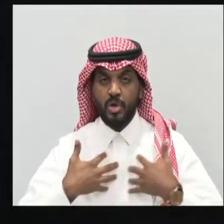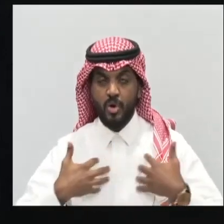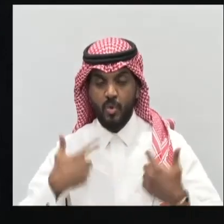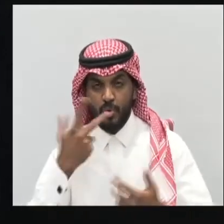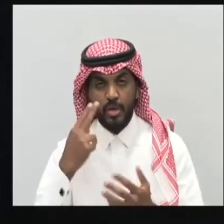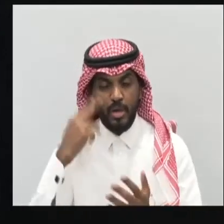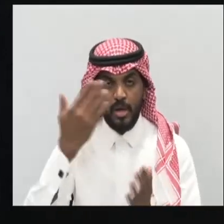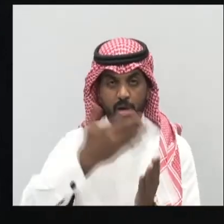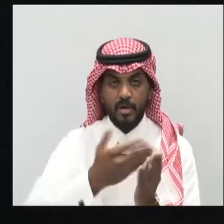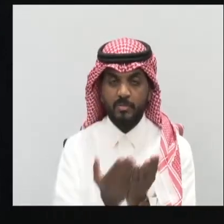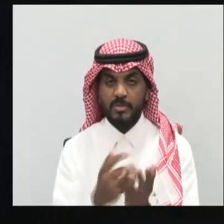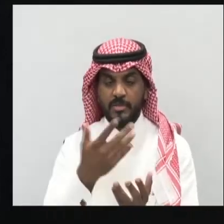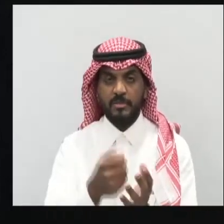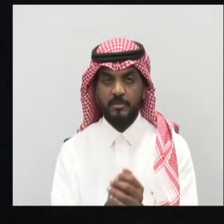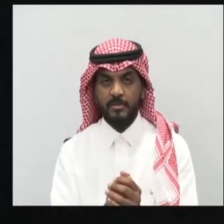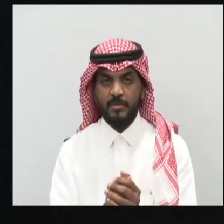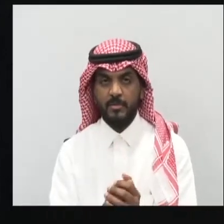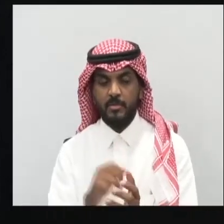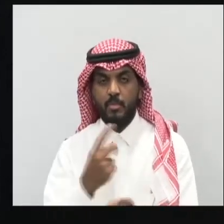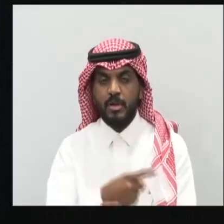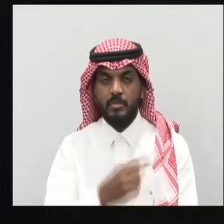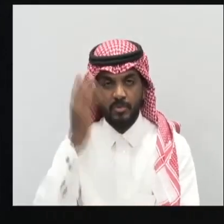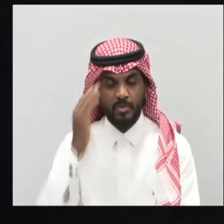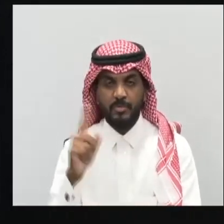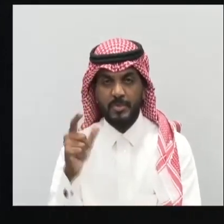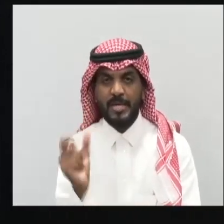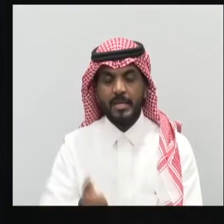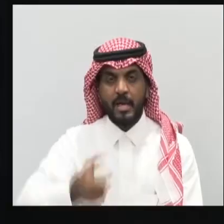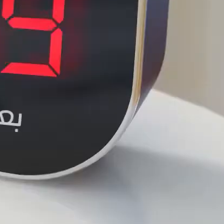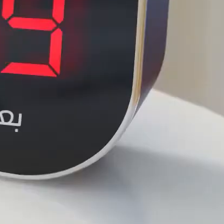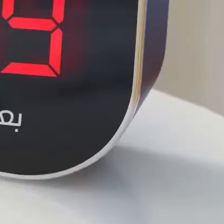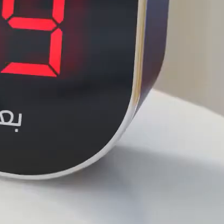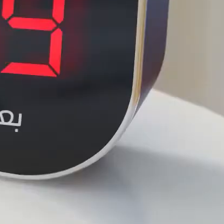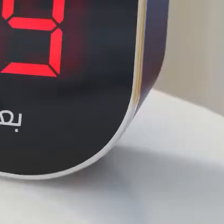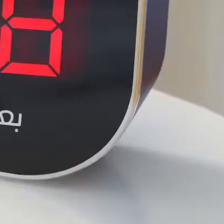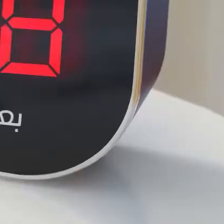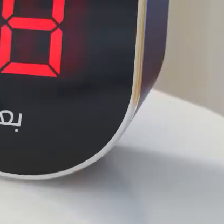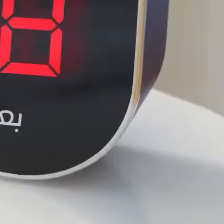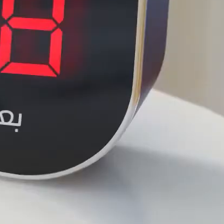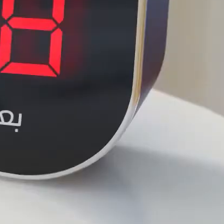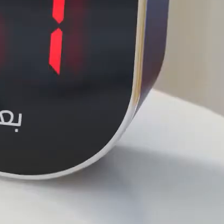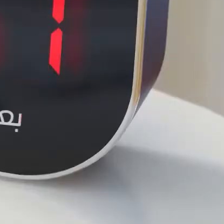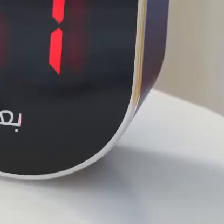الله لألقاكم في حصص قادمة. معلمتكم رناد عبد الرحمن الطعيمي.